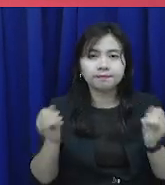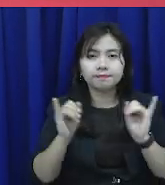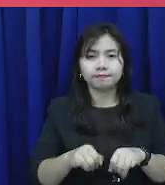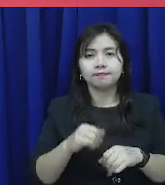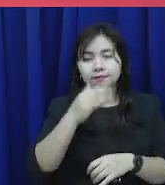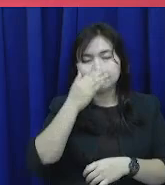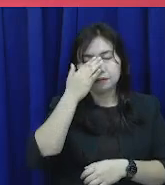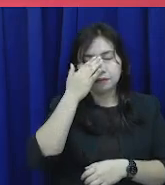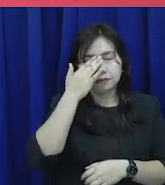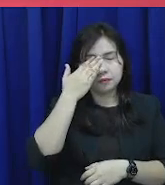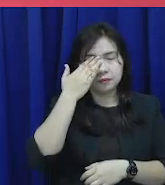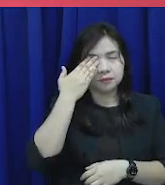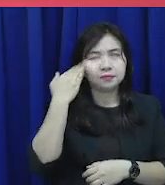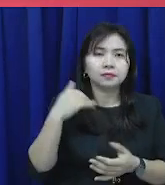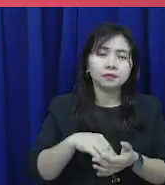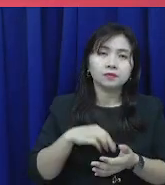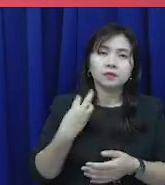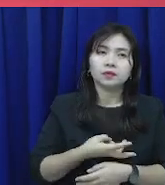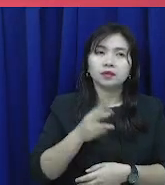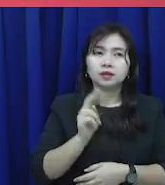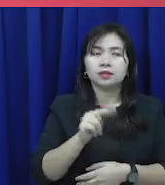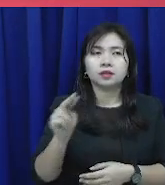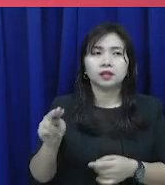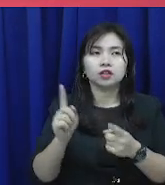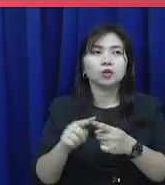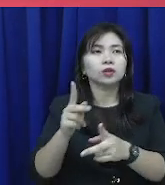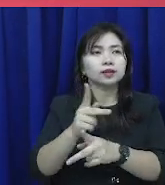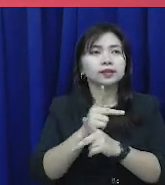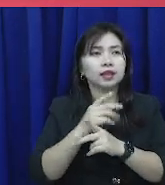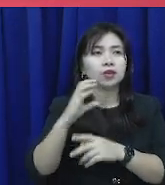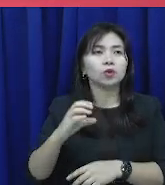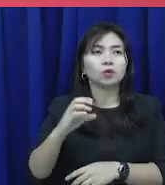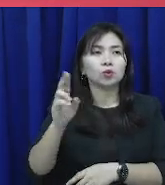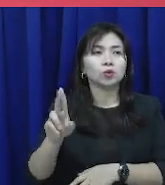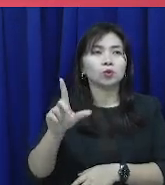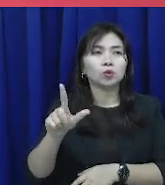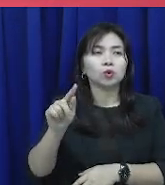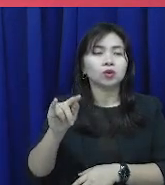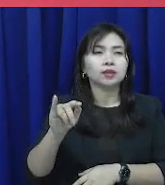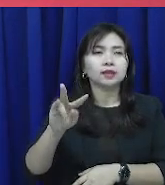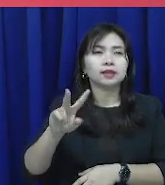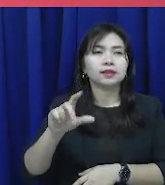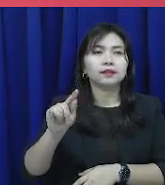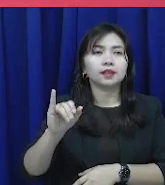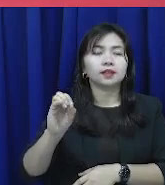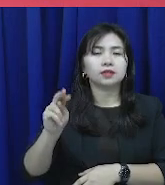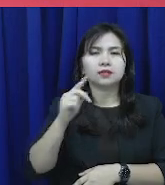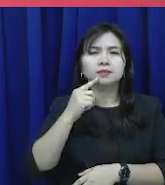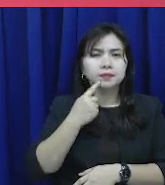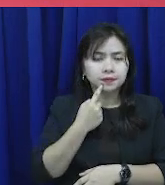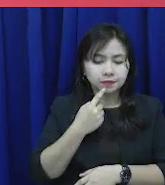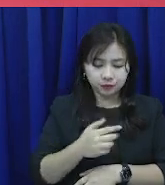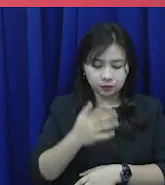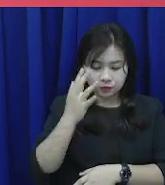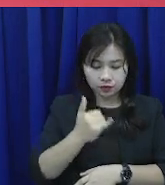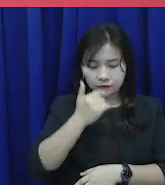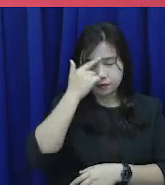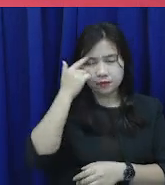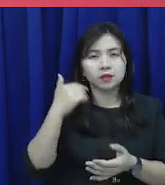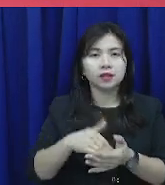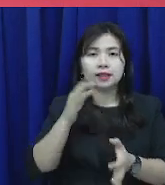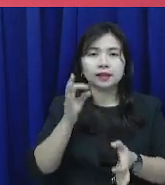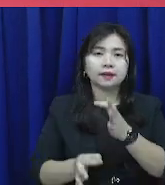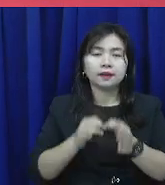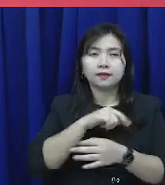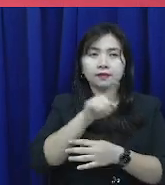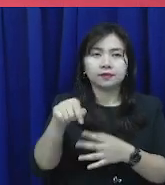issue we have to take cultivation seriously we have to take preparation seriously Kasi kapag tumatanggap tayo